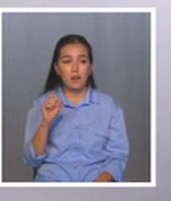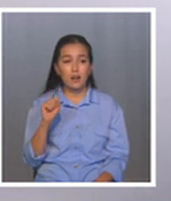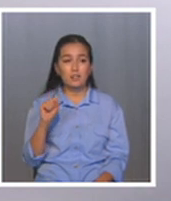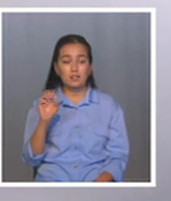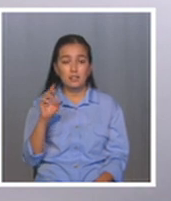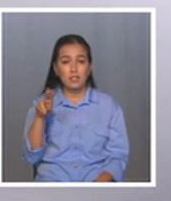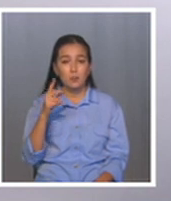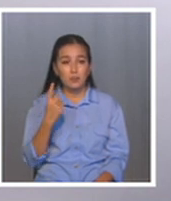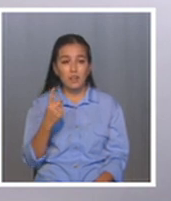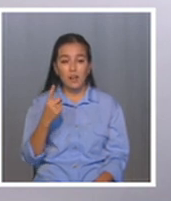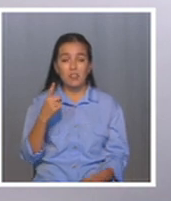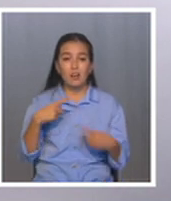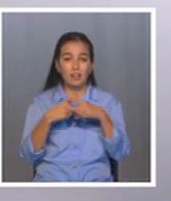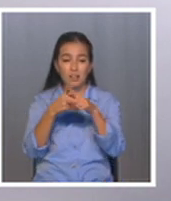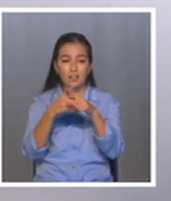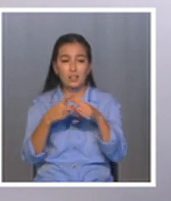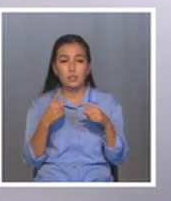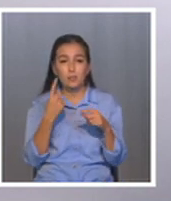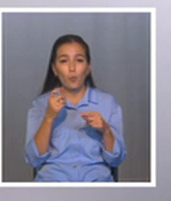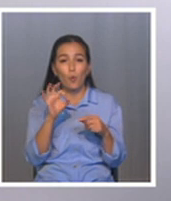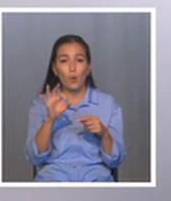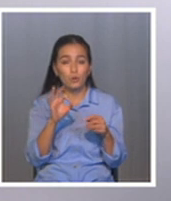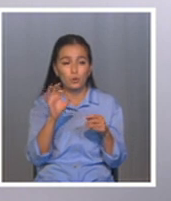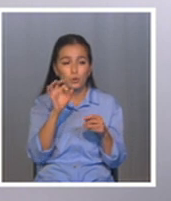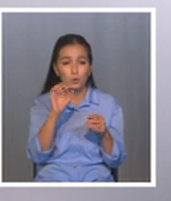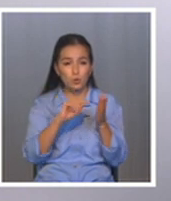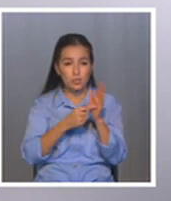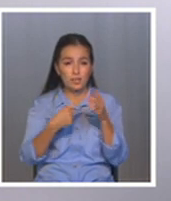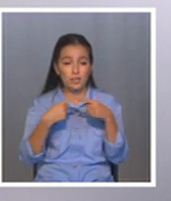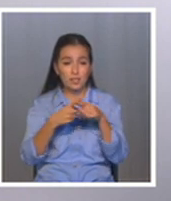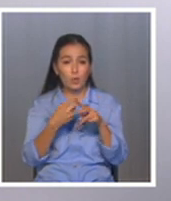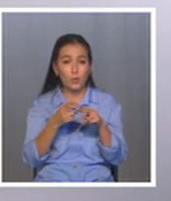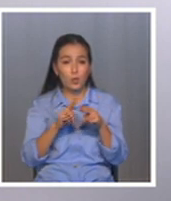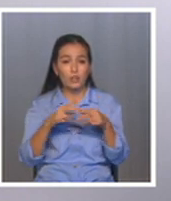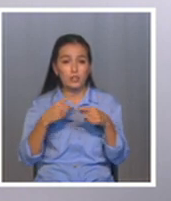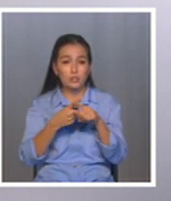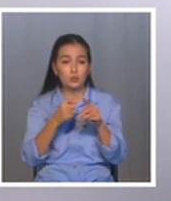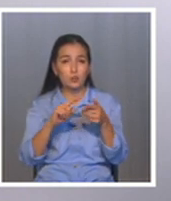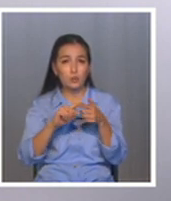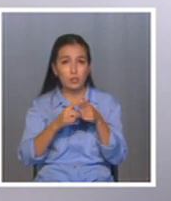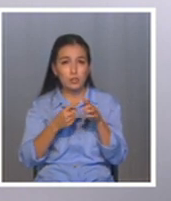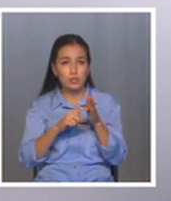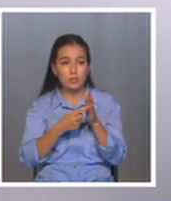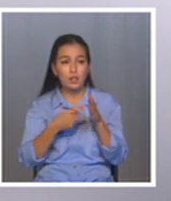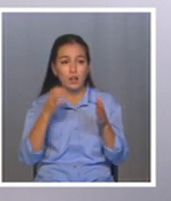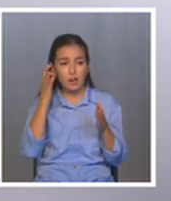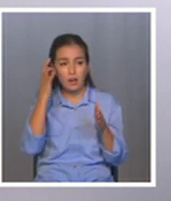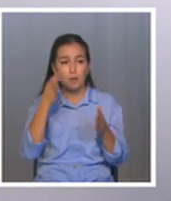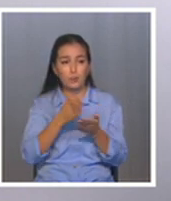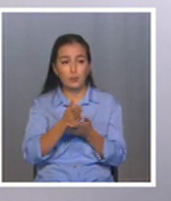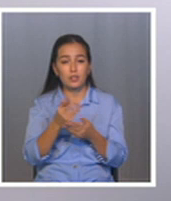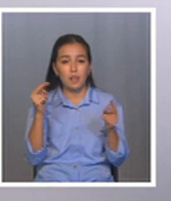Бір диагональдарының бір О нүктесінде қиылсып, және осы қиылсу нүктесінде қақ бөлінетін дәлдеуіміз